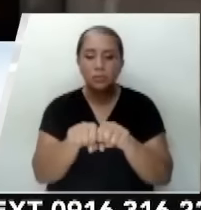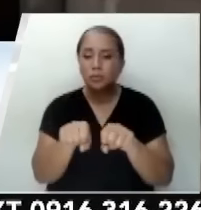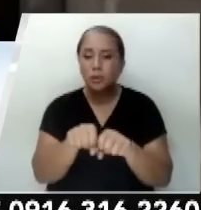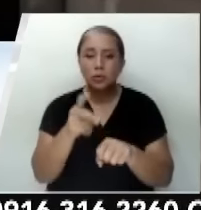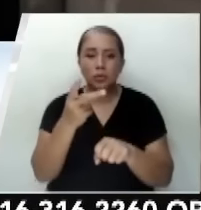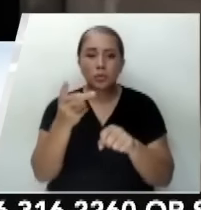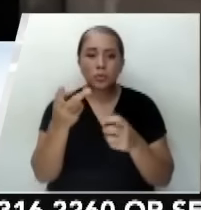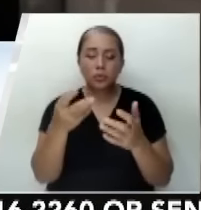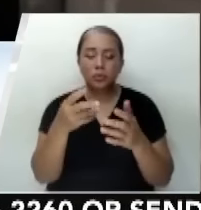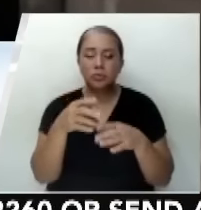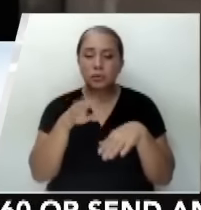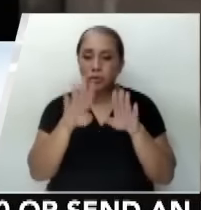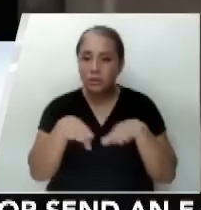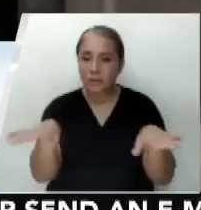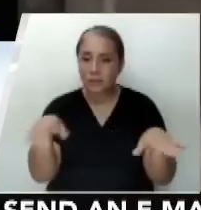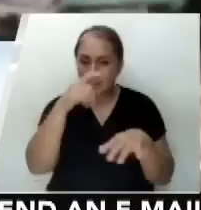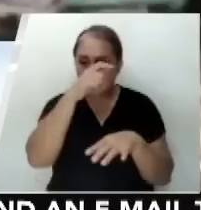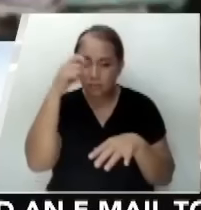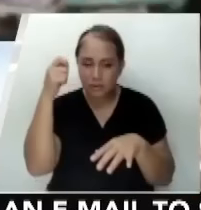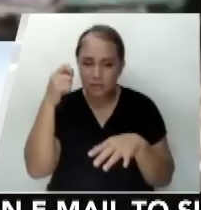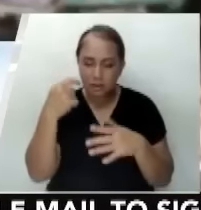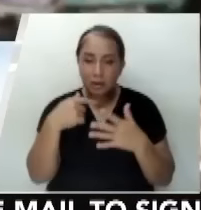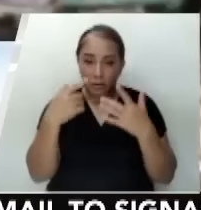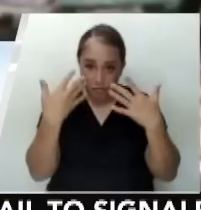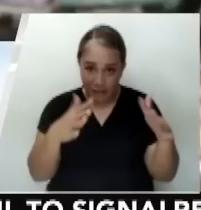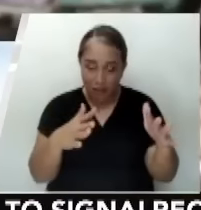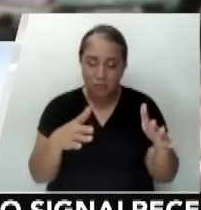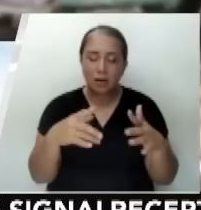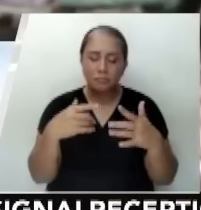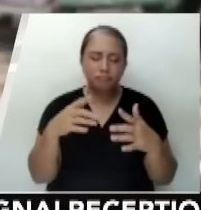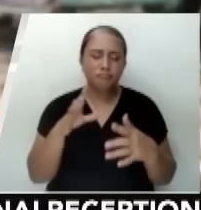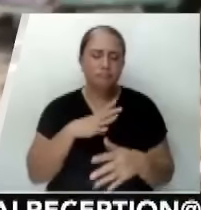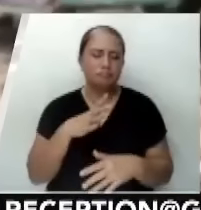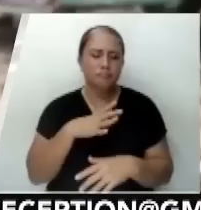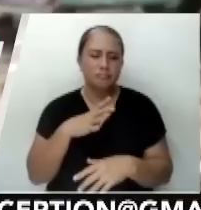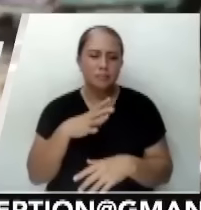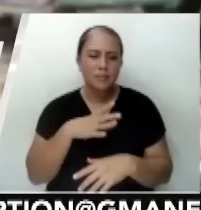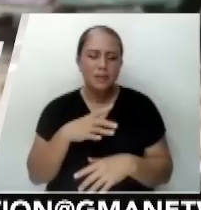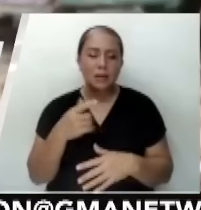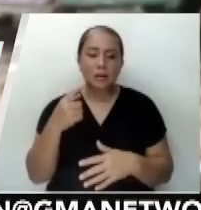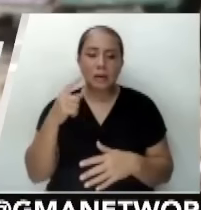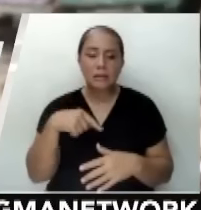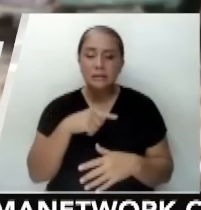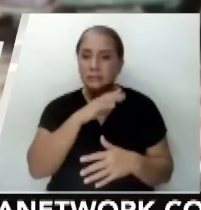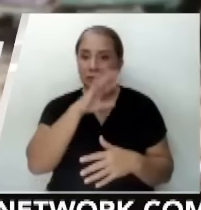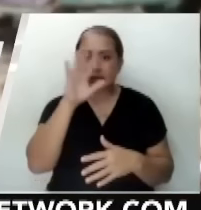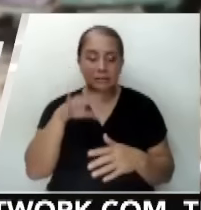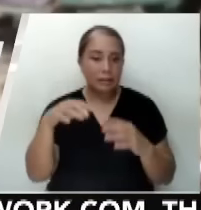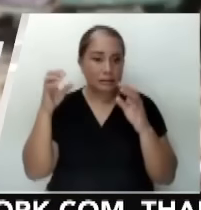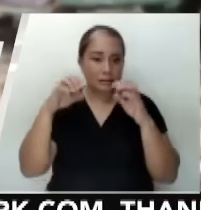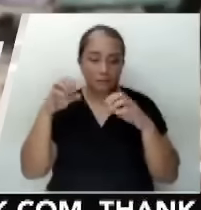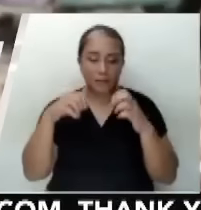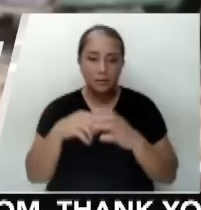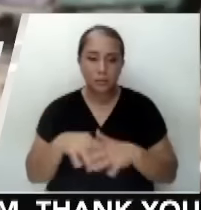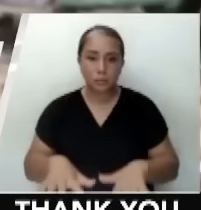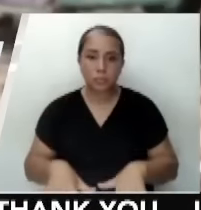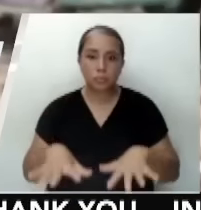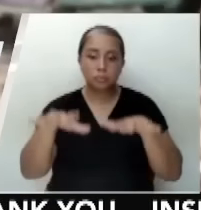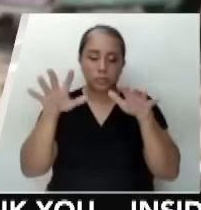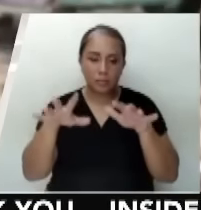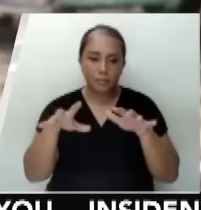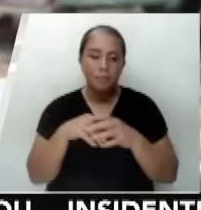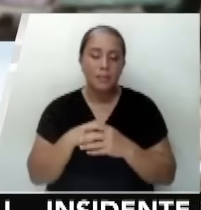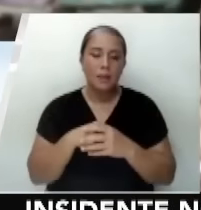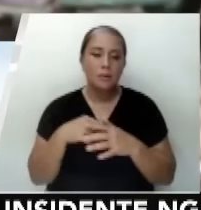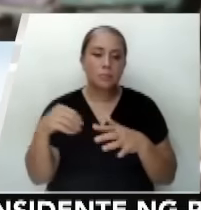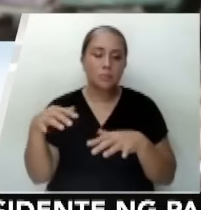gagraduate. May iraos lang, okay na po yun. Kahit kami po ay hindi po namin i-expect na ganito kataas po at gantong apektado